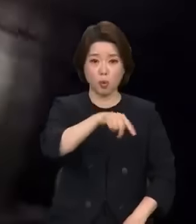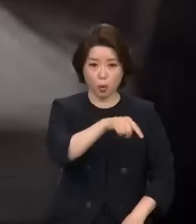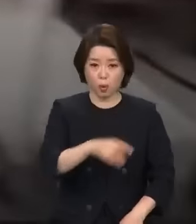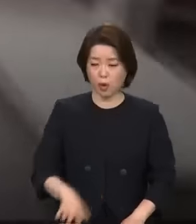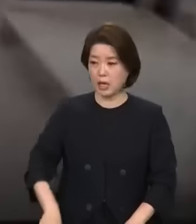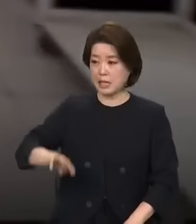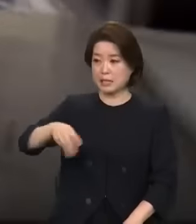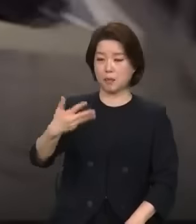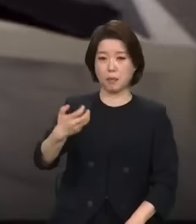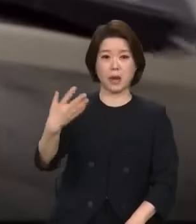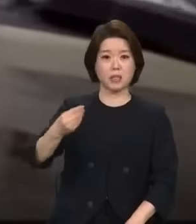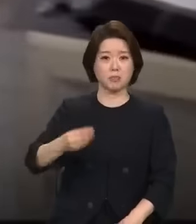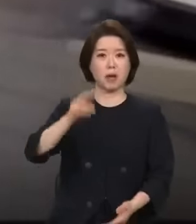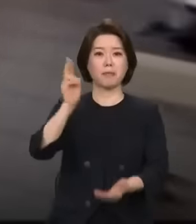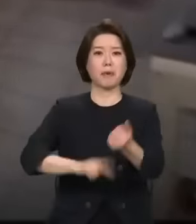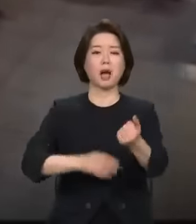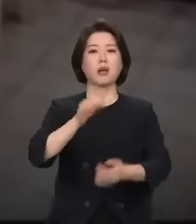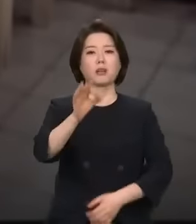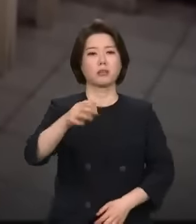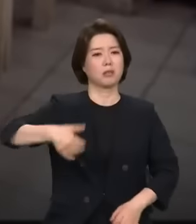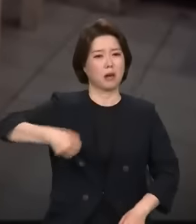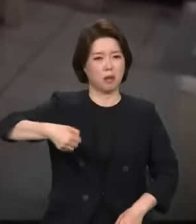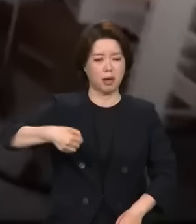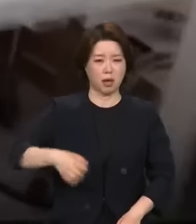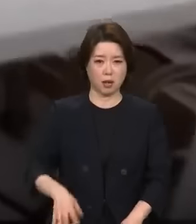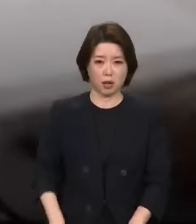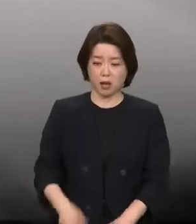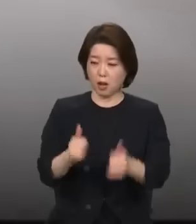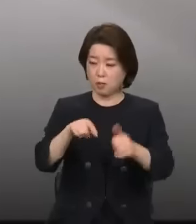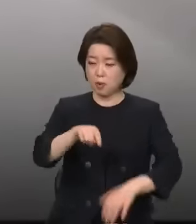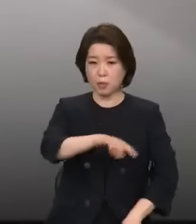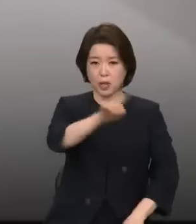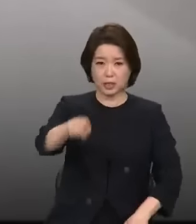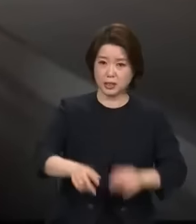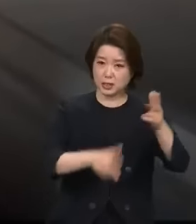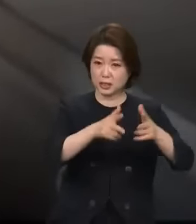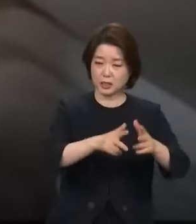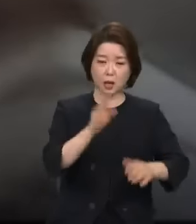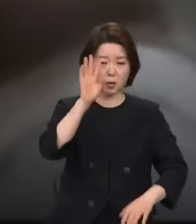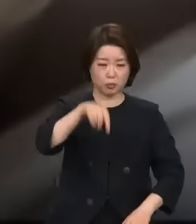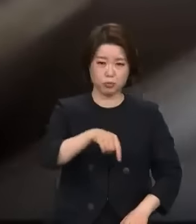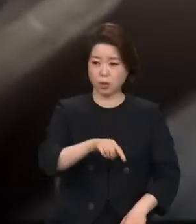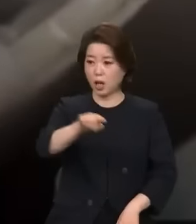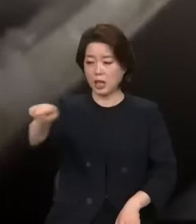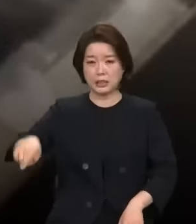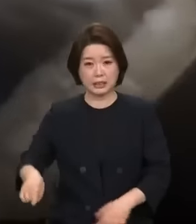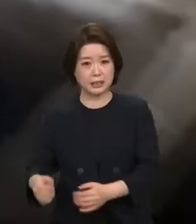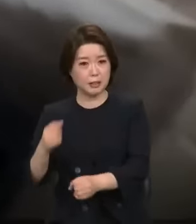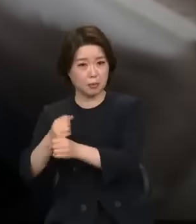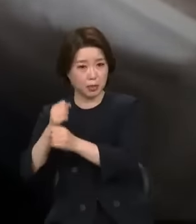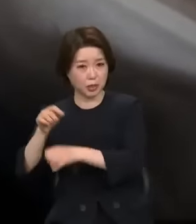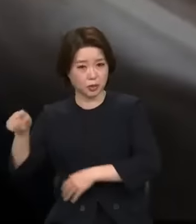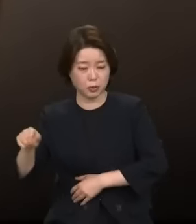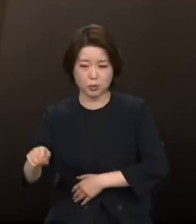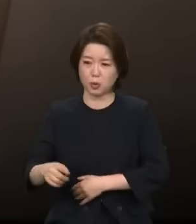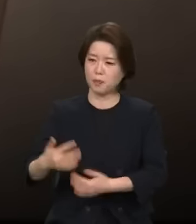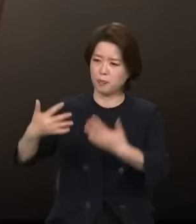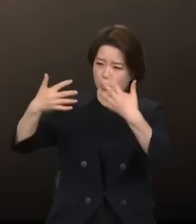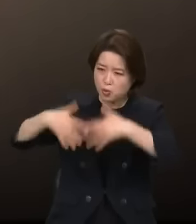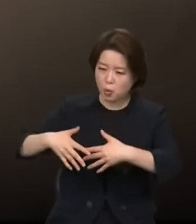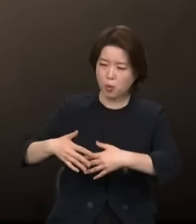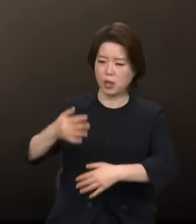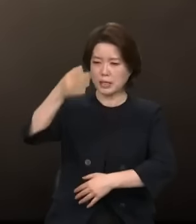원에 팔리는 제품입니다. 법원은 디올 사업부가 공급업체의 실제 작업 조건이나 기술 능력을 확인하지도, 정기